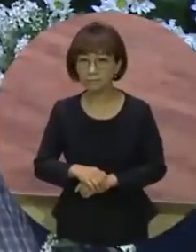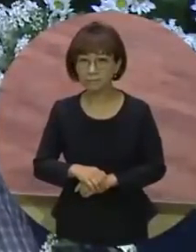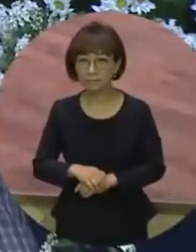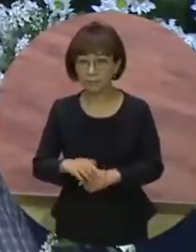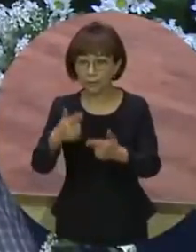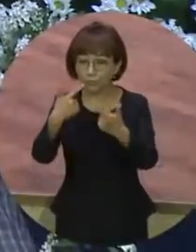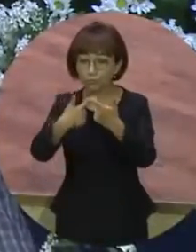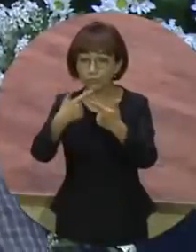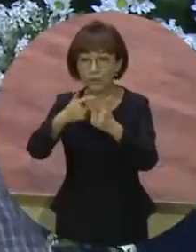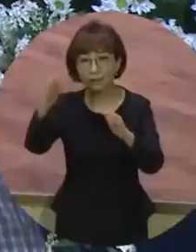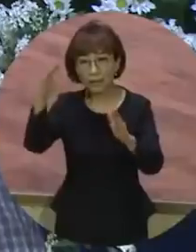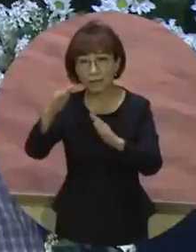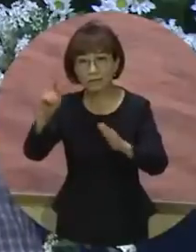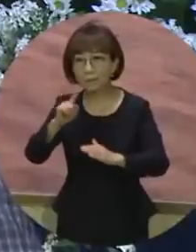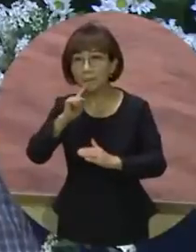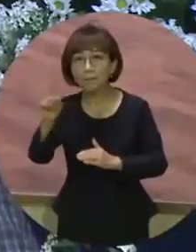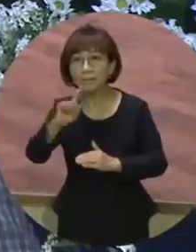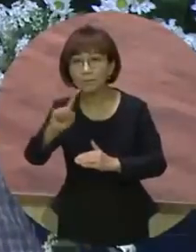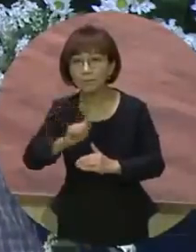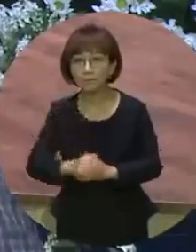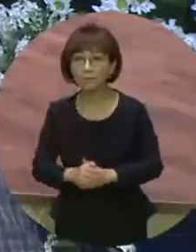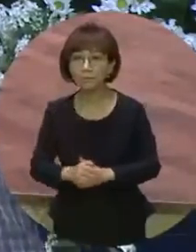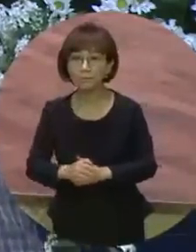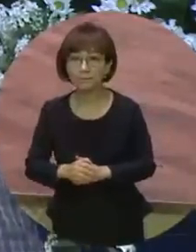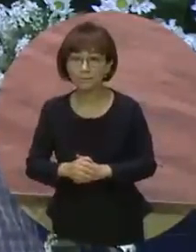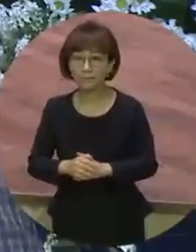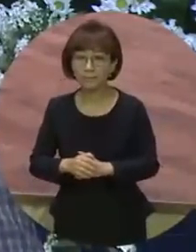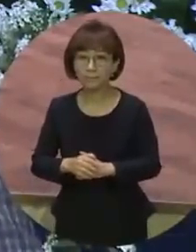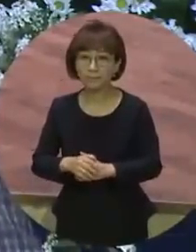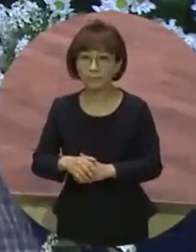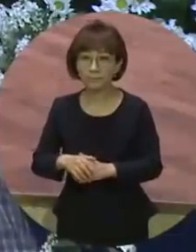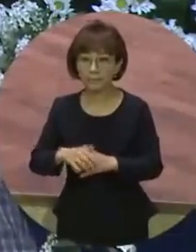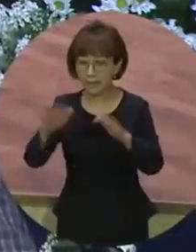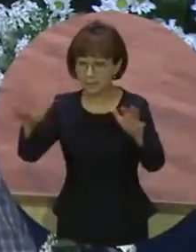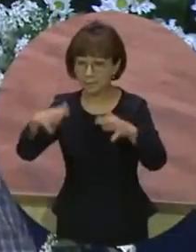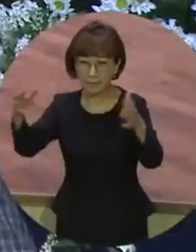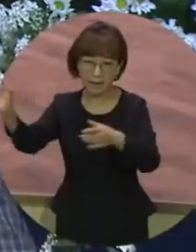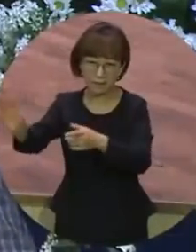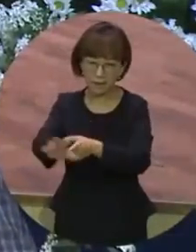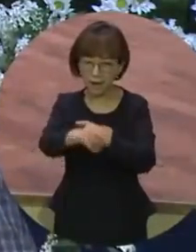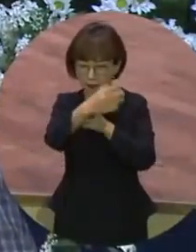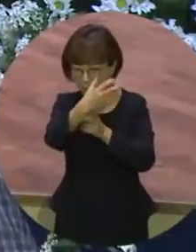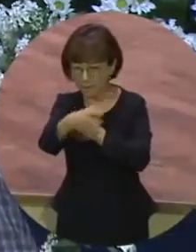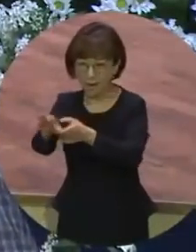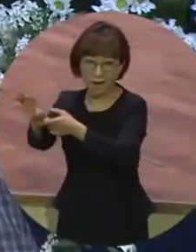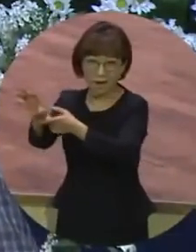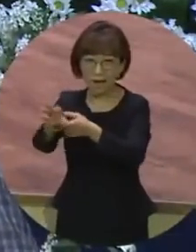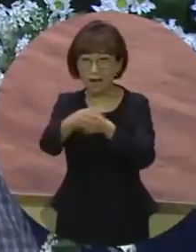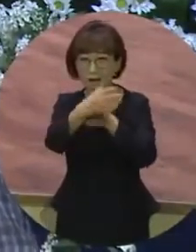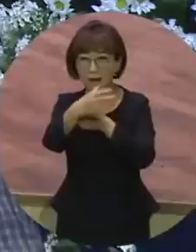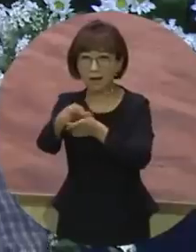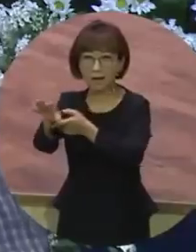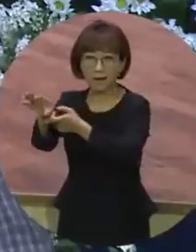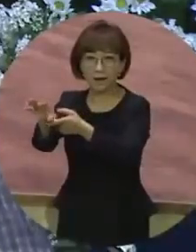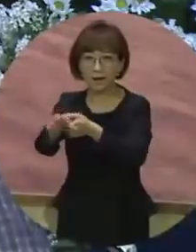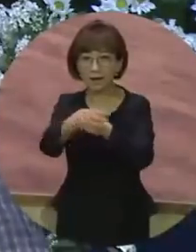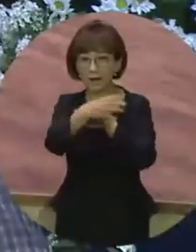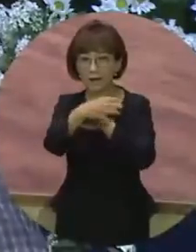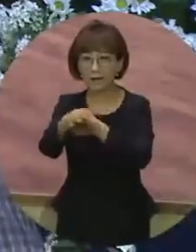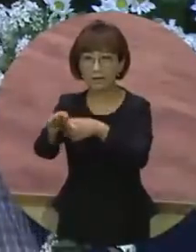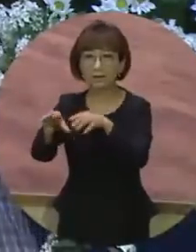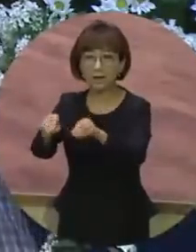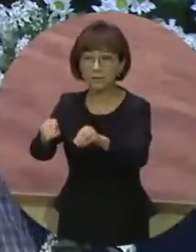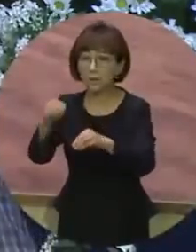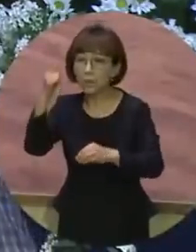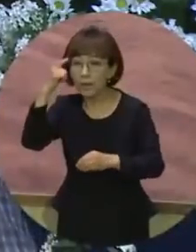했습니까? 선풍기를 센 선풍기를 끄고 잡으려는데 그 이유가 이 부산애가